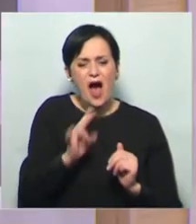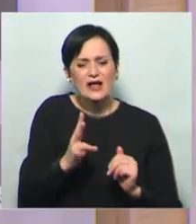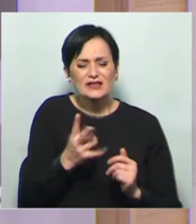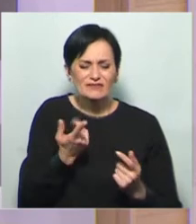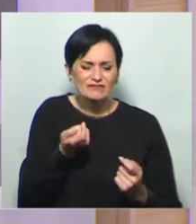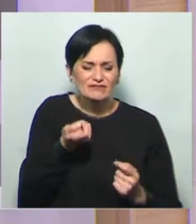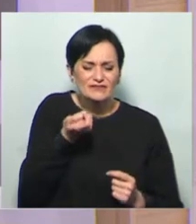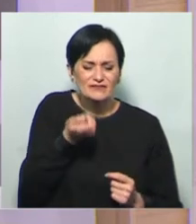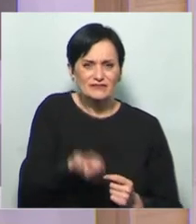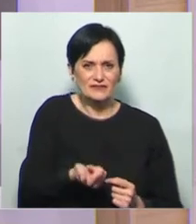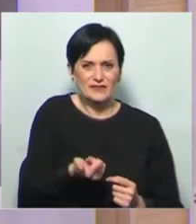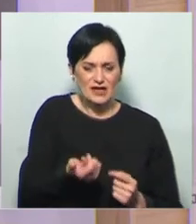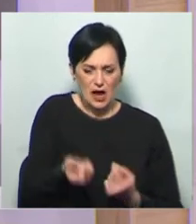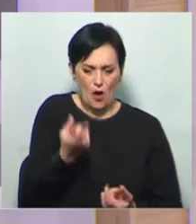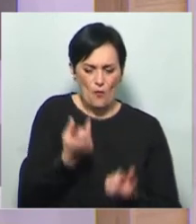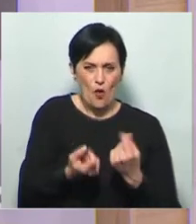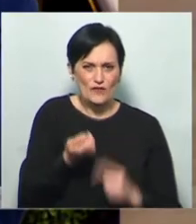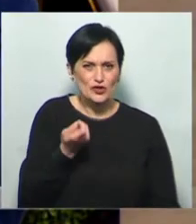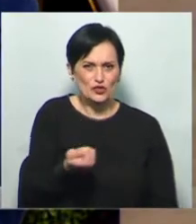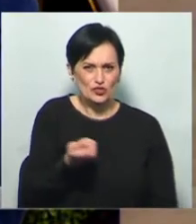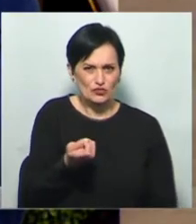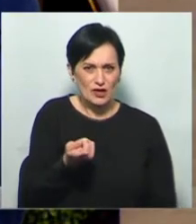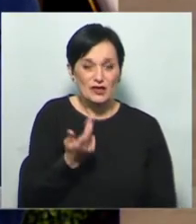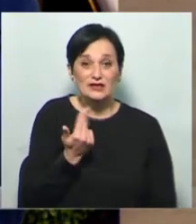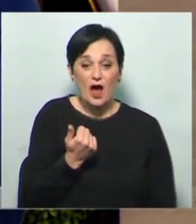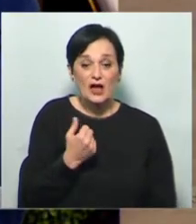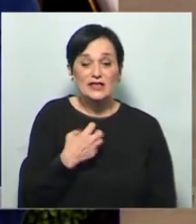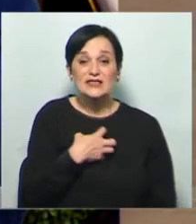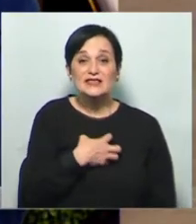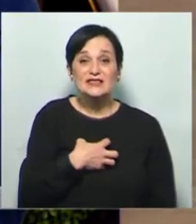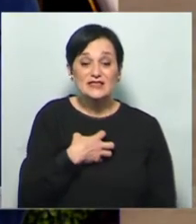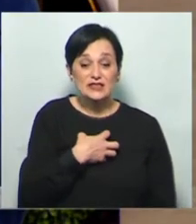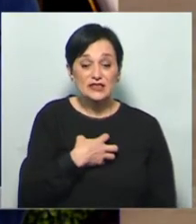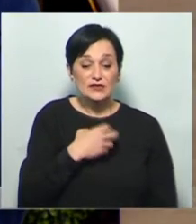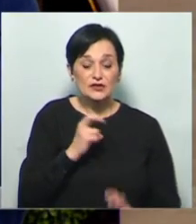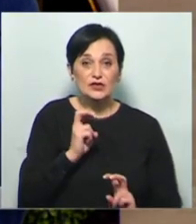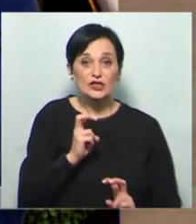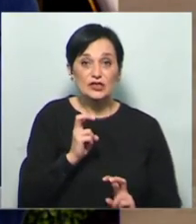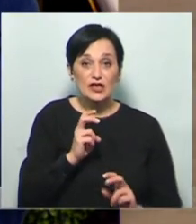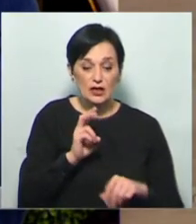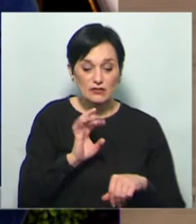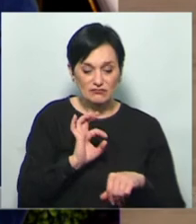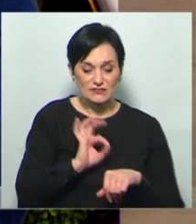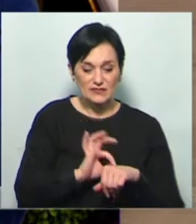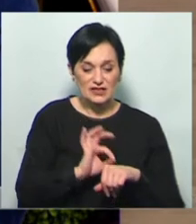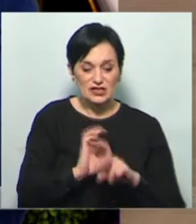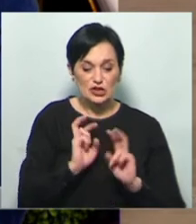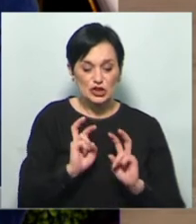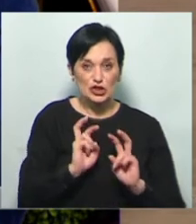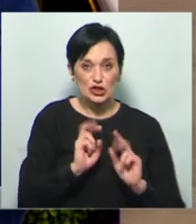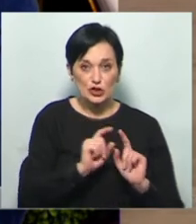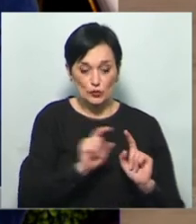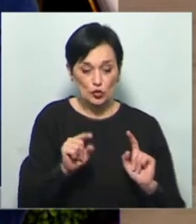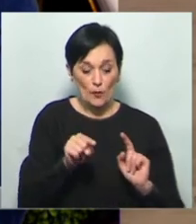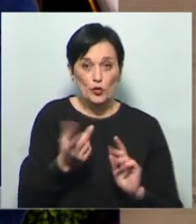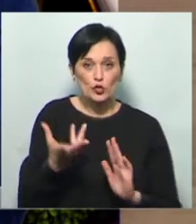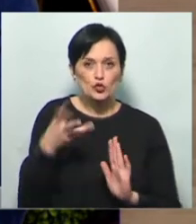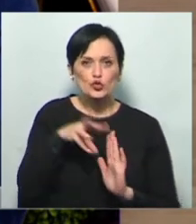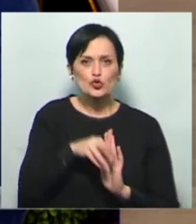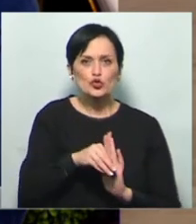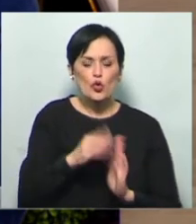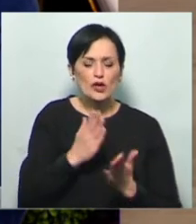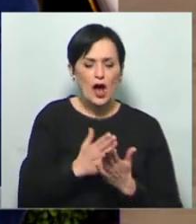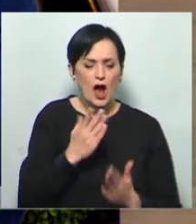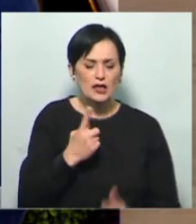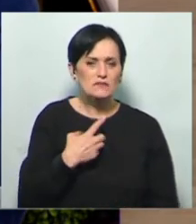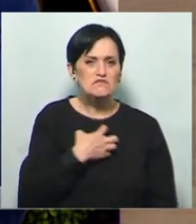იყოს გამოვლენილი და ძირითადად წარმოდგენილი იყოს სიმპტომების სახით რომელთა შორის არის